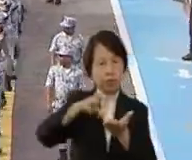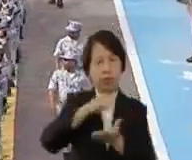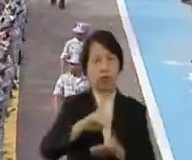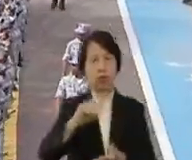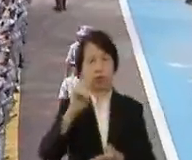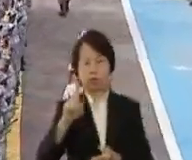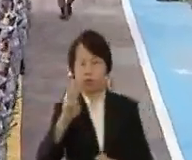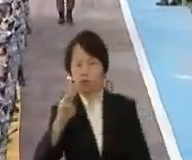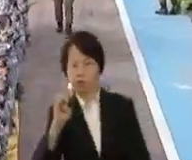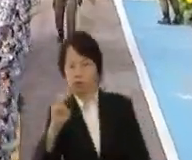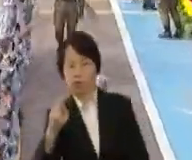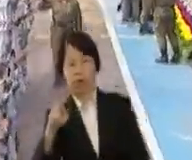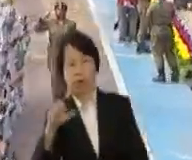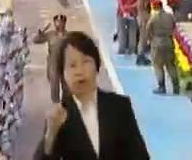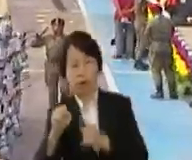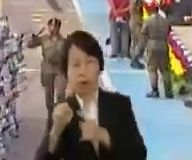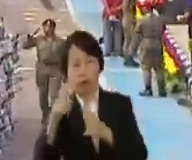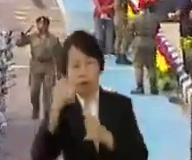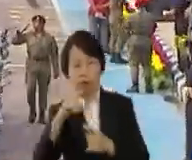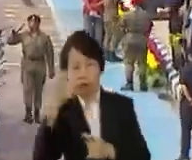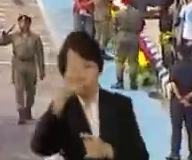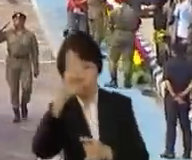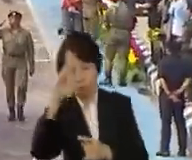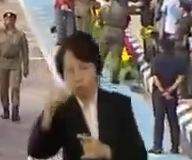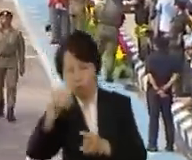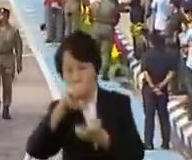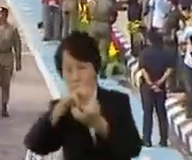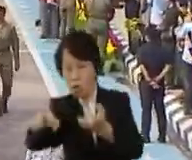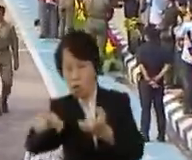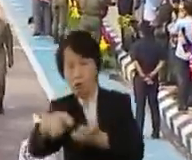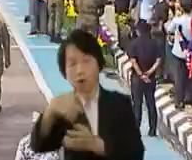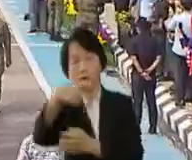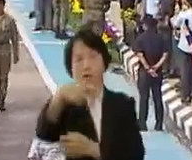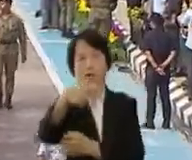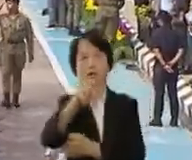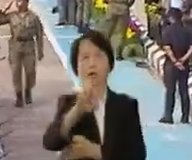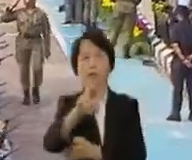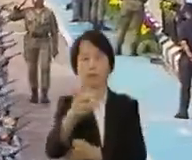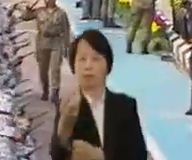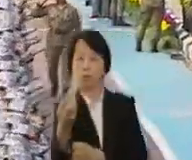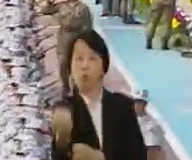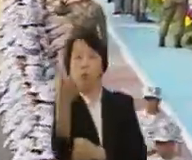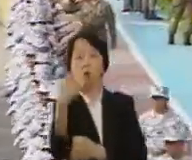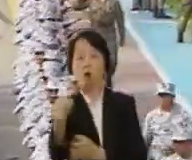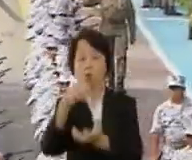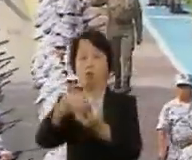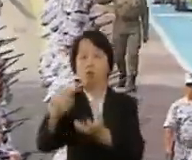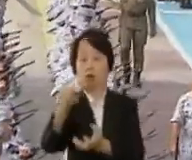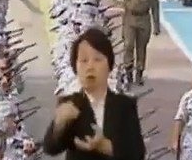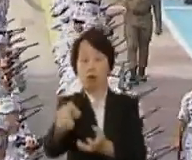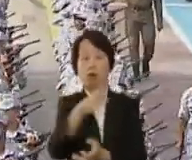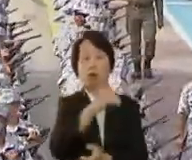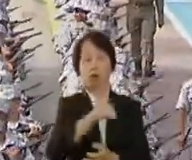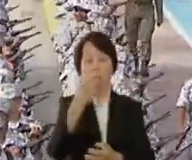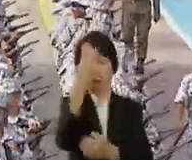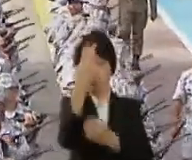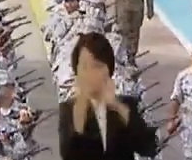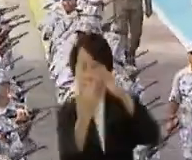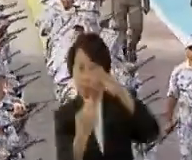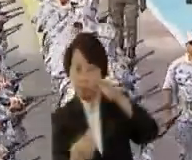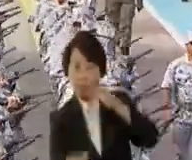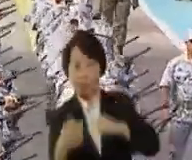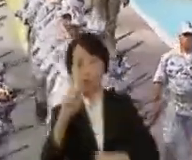mine disposal vehicle digunakan untuk mencari dan memusnahkan prio api dasar laut. Juga anggota pasukan penyelam TLDM